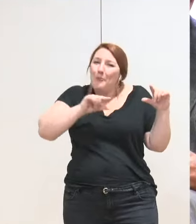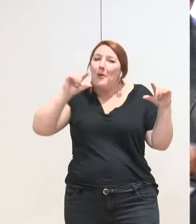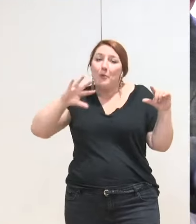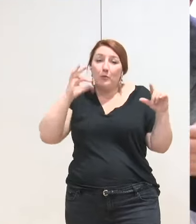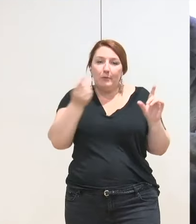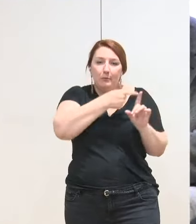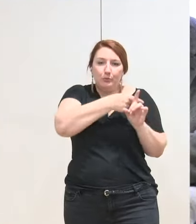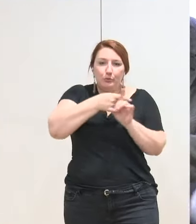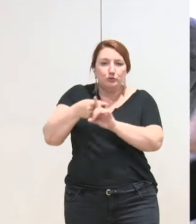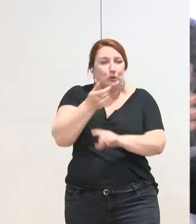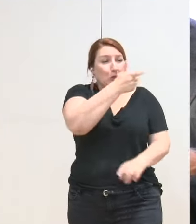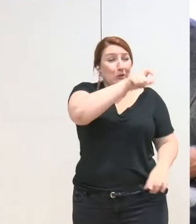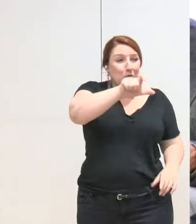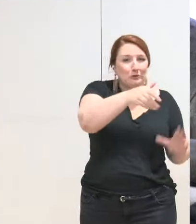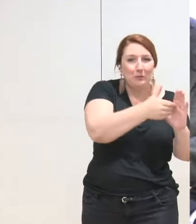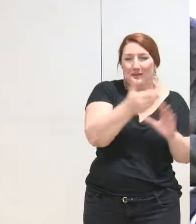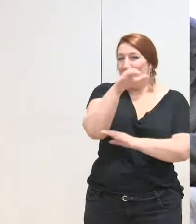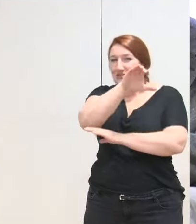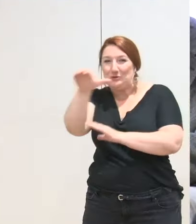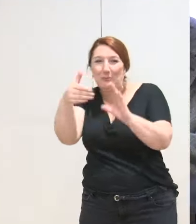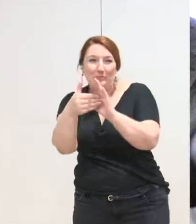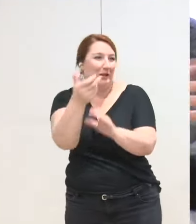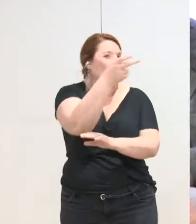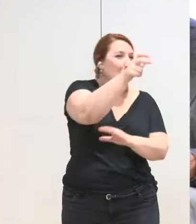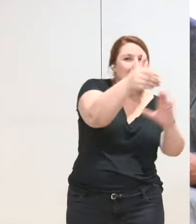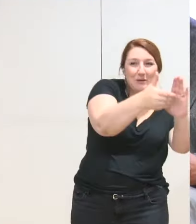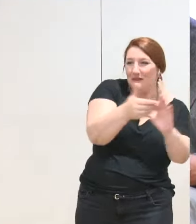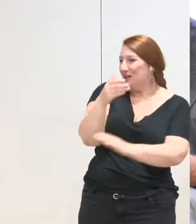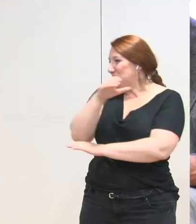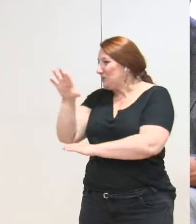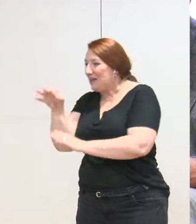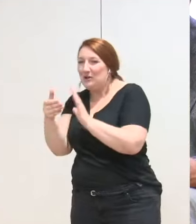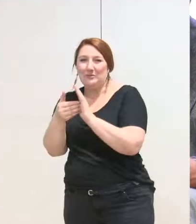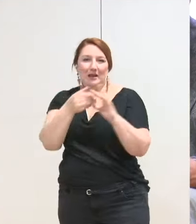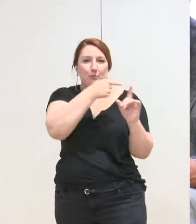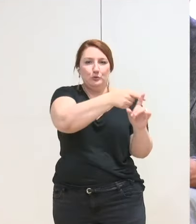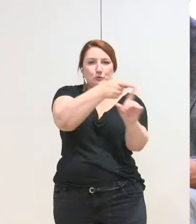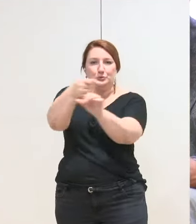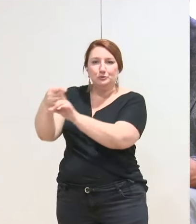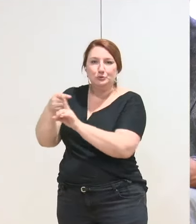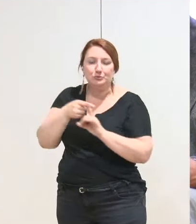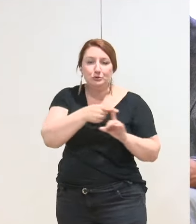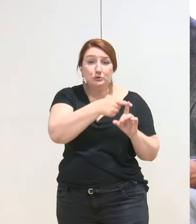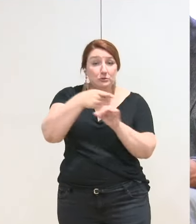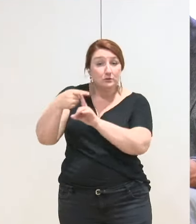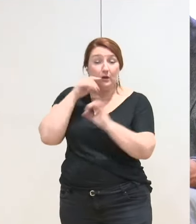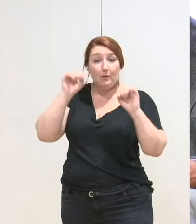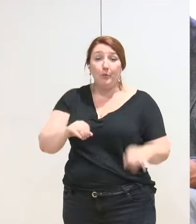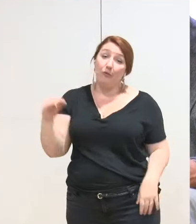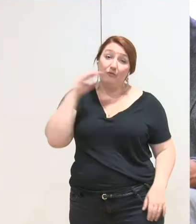additionne 200000 € 100000 € 300000 € 150000 € on atteint vite plusieurs millions